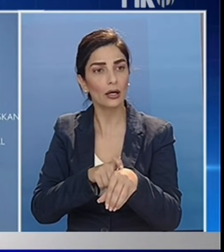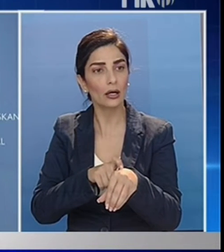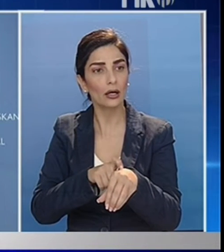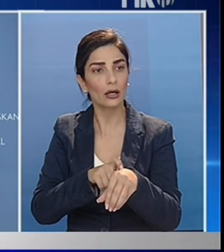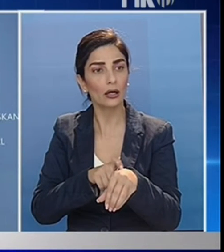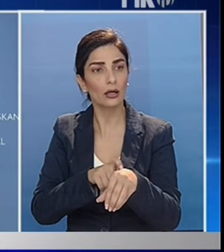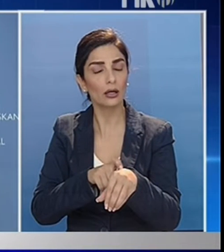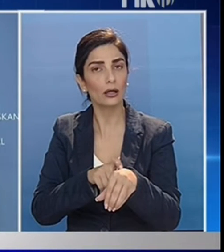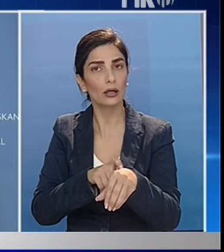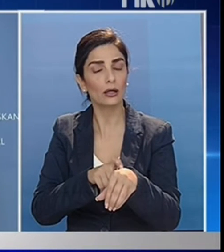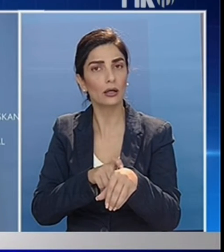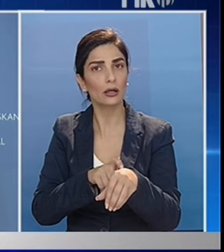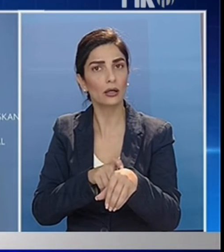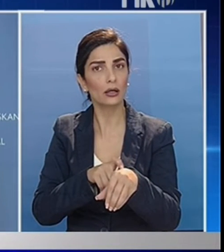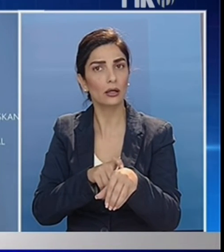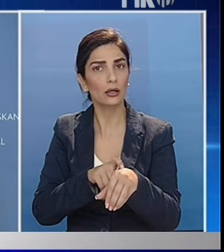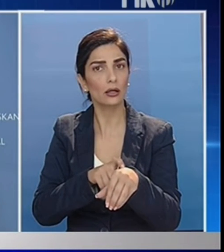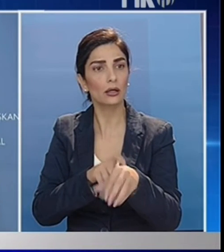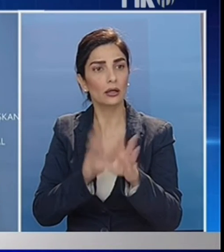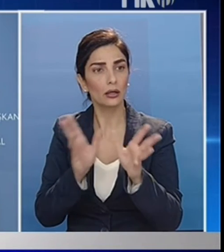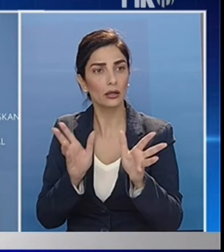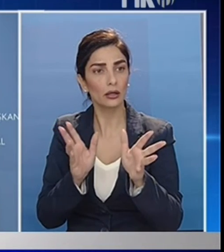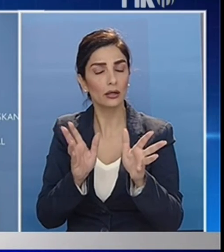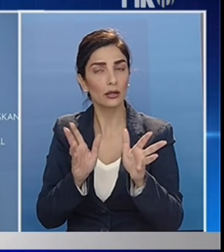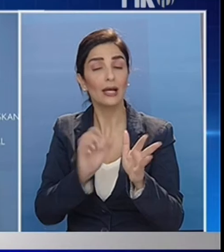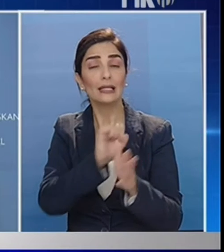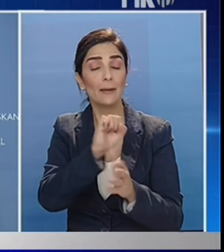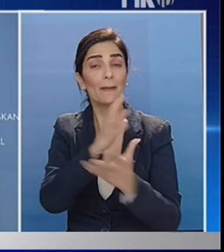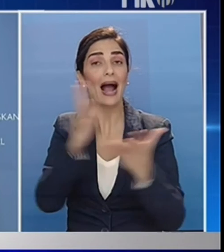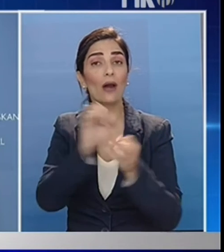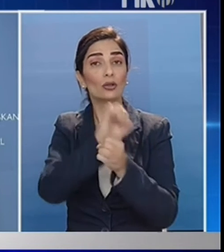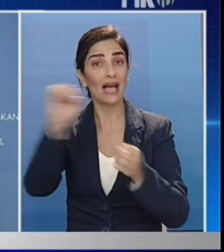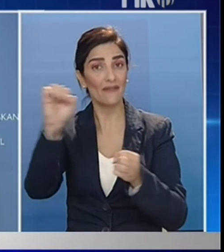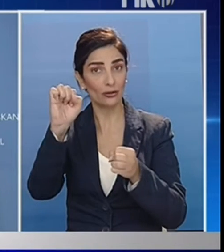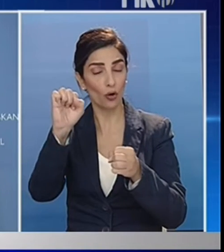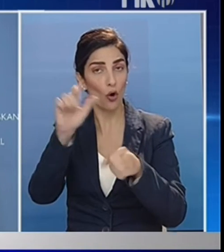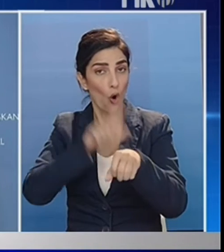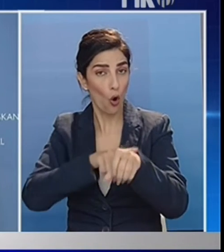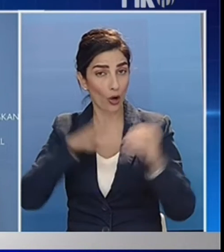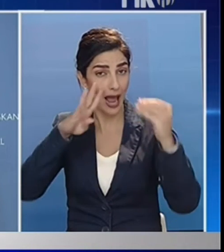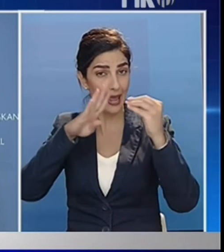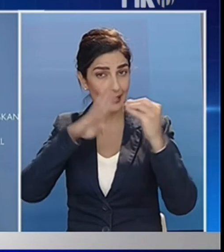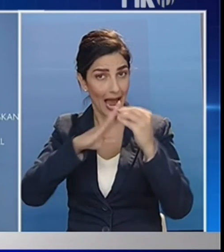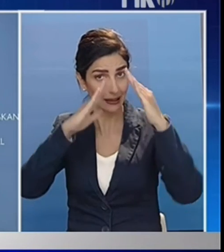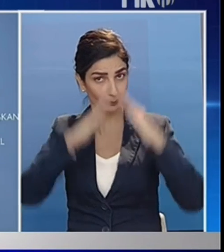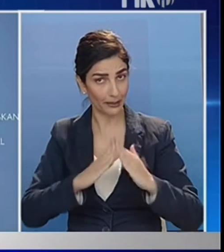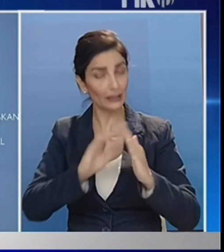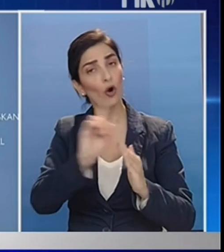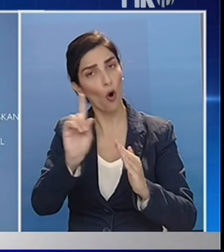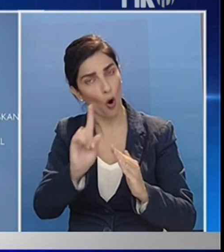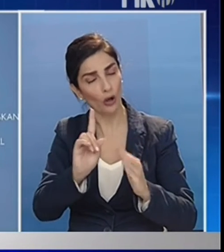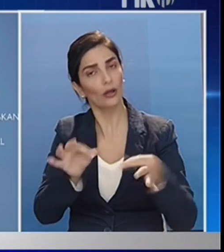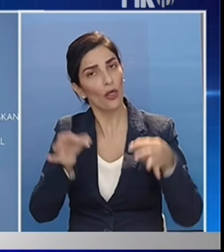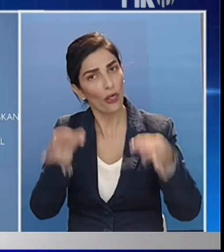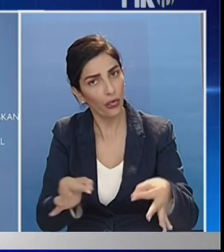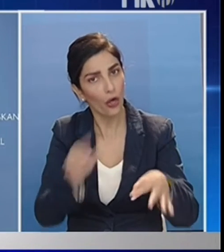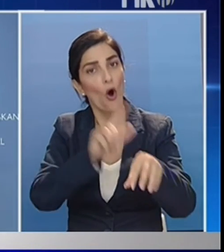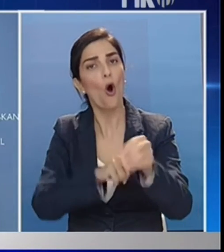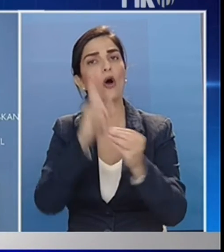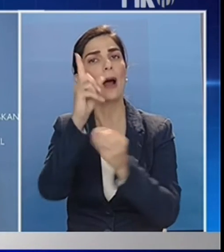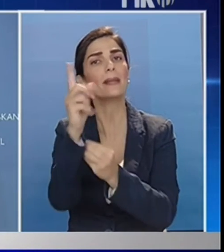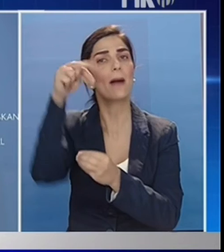1 τα ξημερώματα. Όλες οι υπόλοιπες μέρες η απαγόρευση μετακίνησης παραμένει ως έχει. Στις